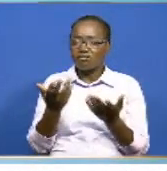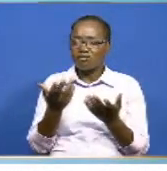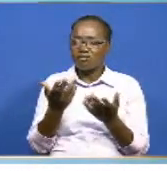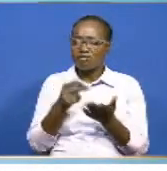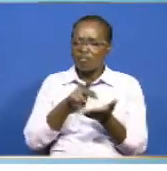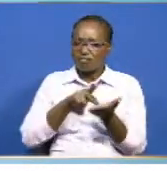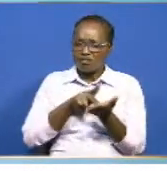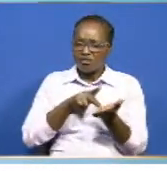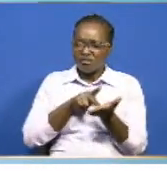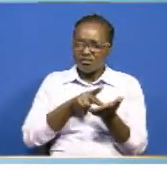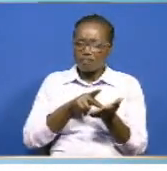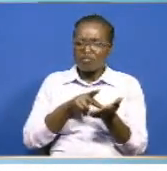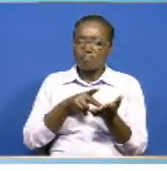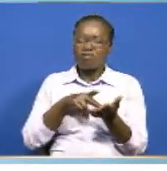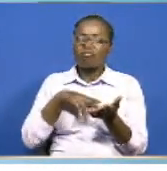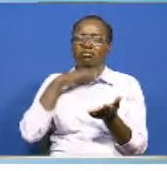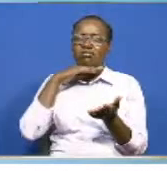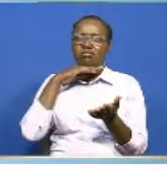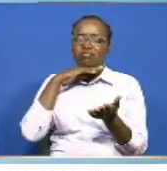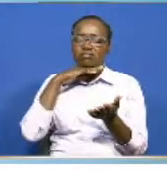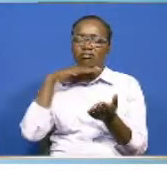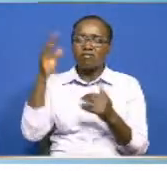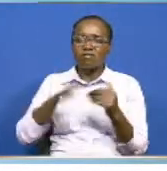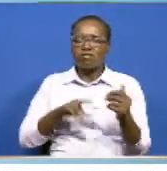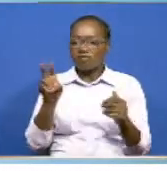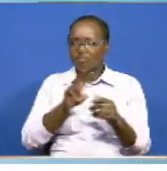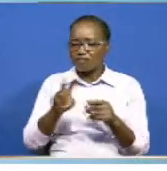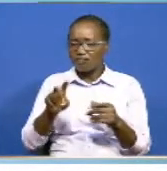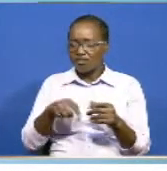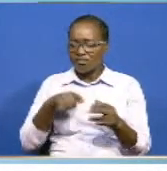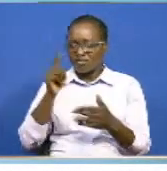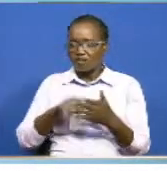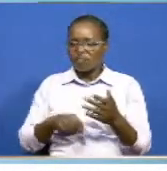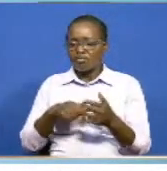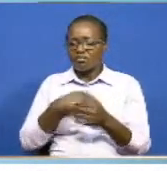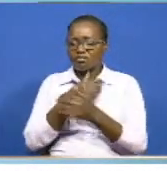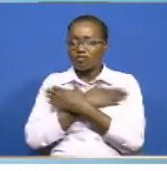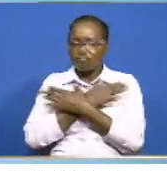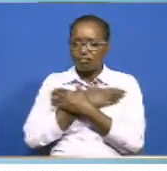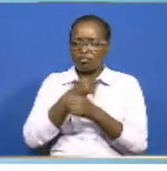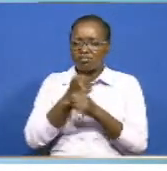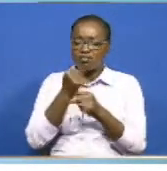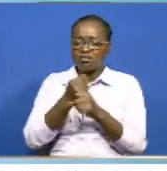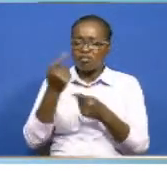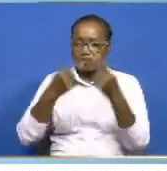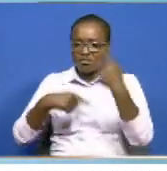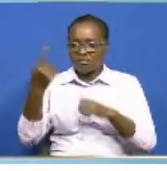sumu nife kuliko kuangalia hii kitu yenye rafiki yangu alifanya hakaweza, mimi nimefanya nini, nimeshindwa.